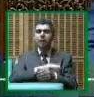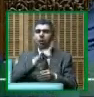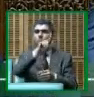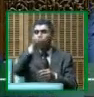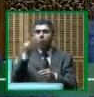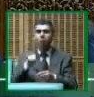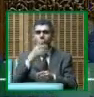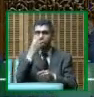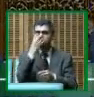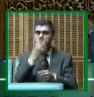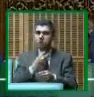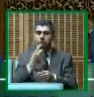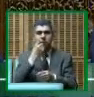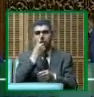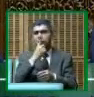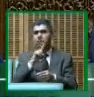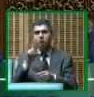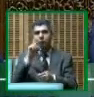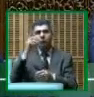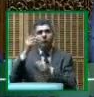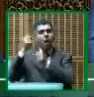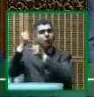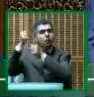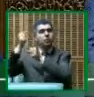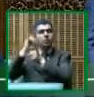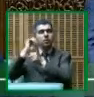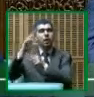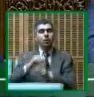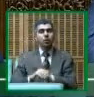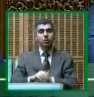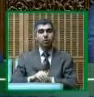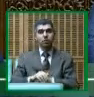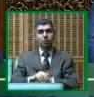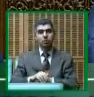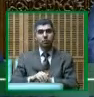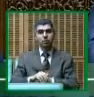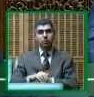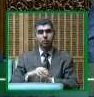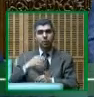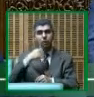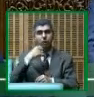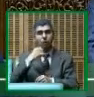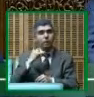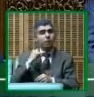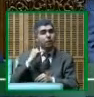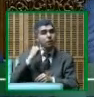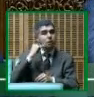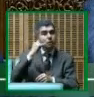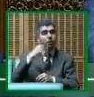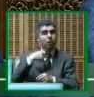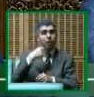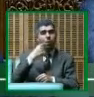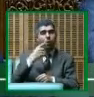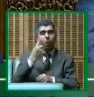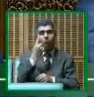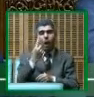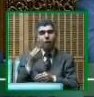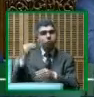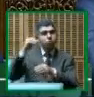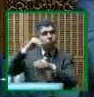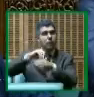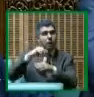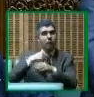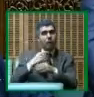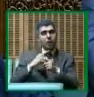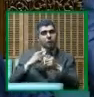الذين إذا أصابتهم مصيبة قالوا إنا لله وإنا إليه راجعون. وقد أعفيتموني